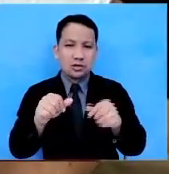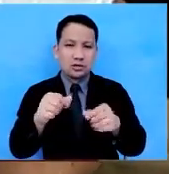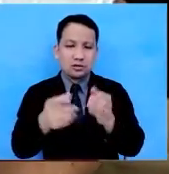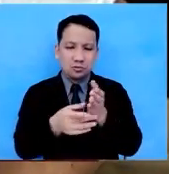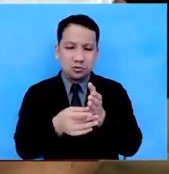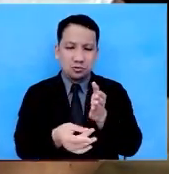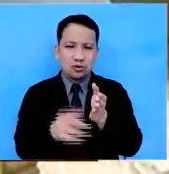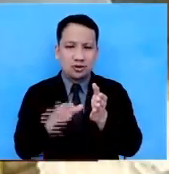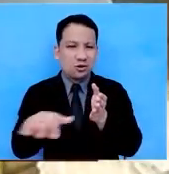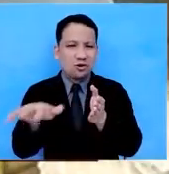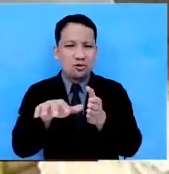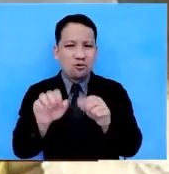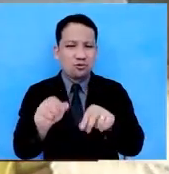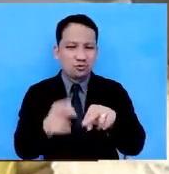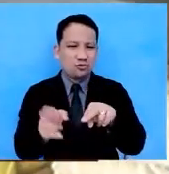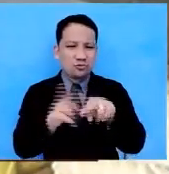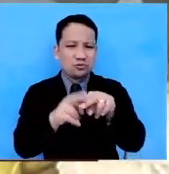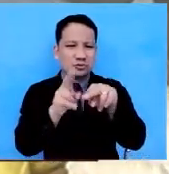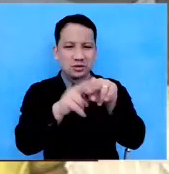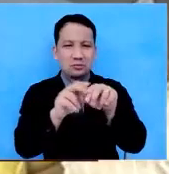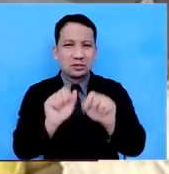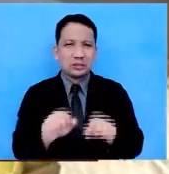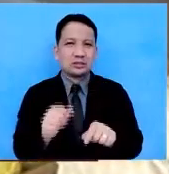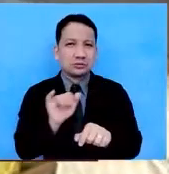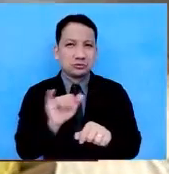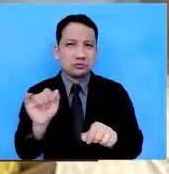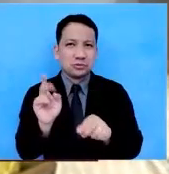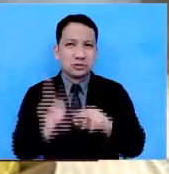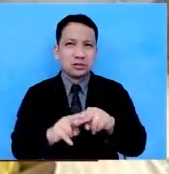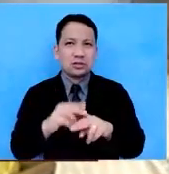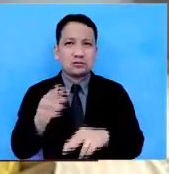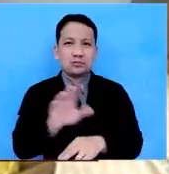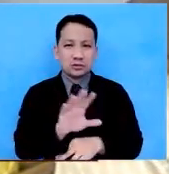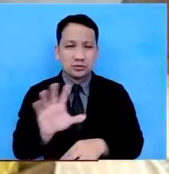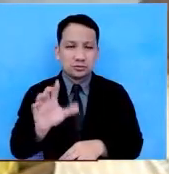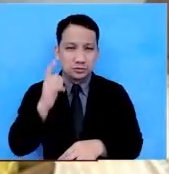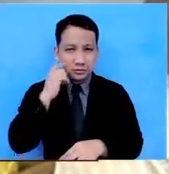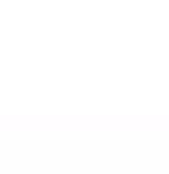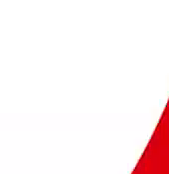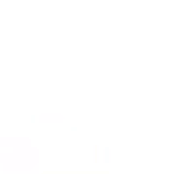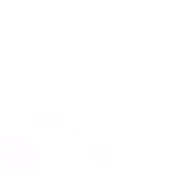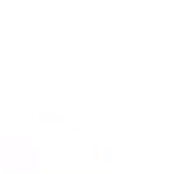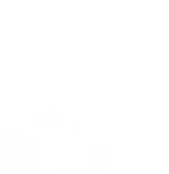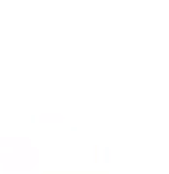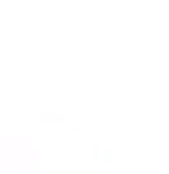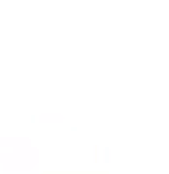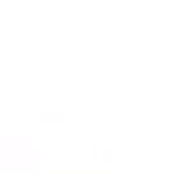tumaas naman eh. Nagbabalita mula sa Frontline, Gio Robles, News 5.